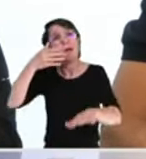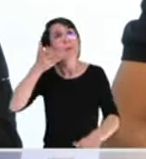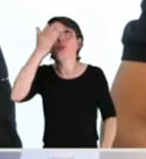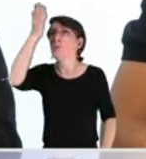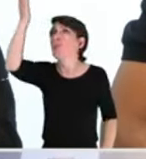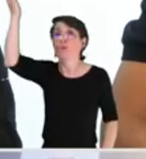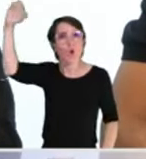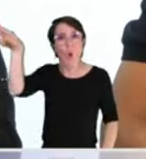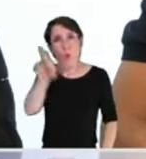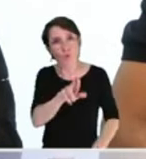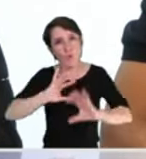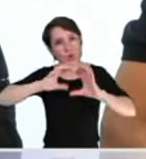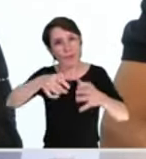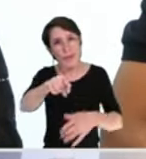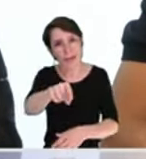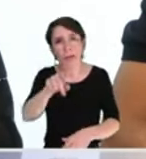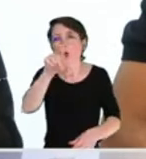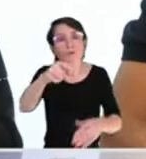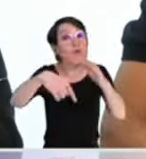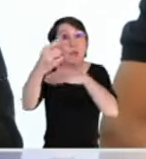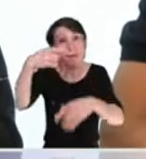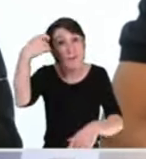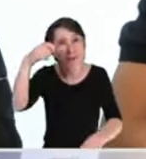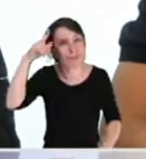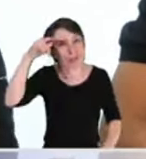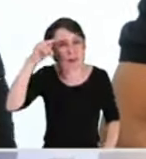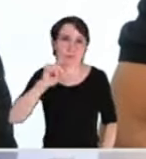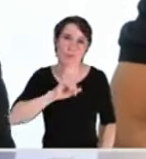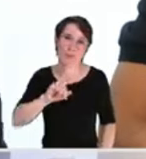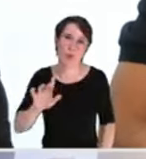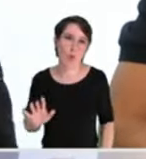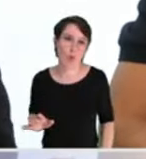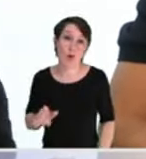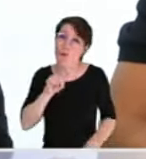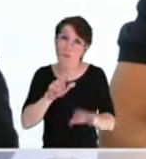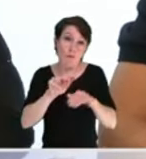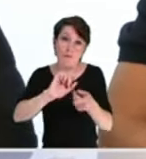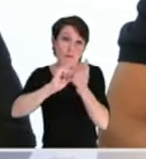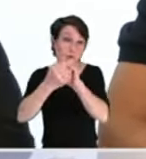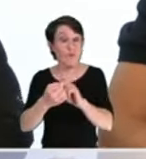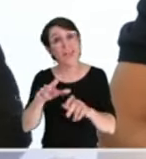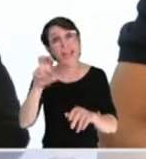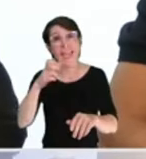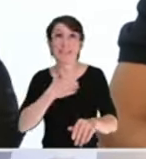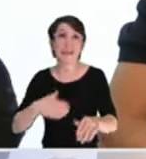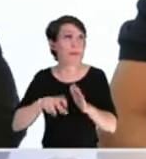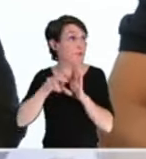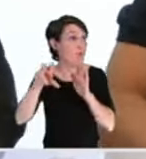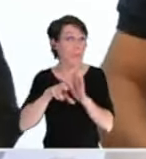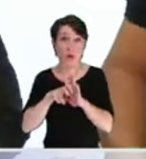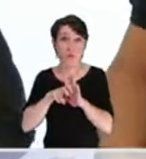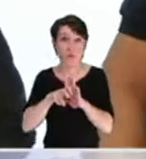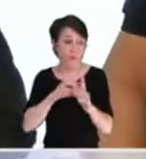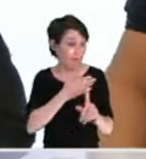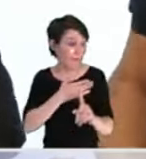monsieur le maire, vous ne serez jamais président de la République. Vous allez devenir un ancien maire de Grenoble qui termine son mandat dans les pires